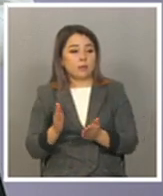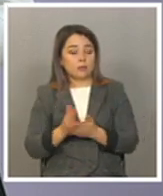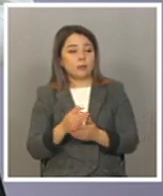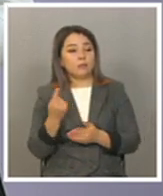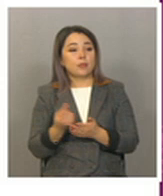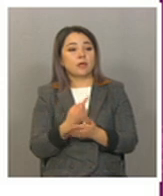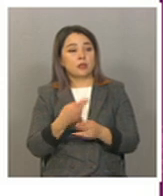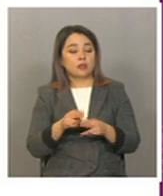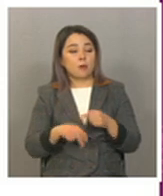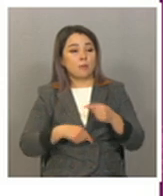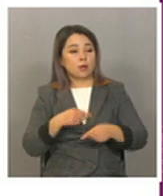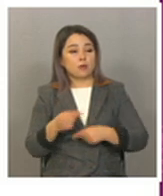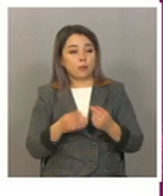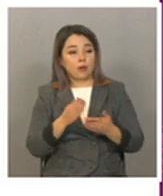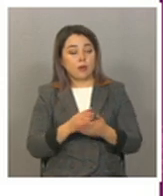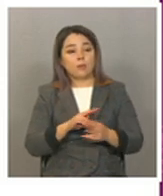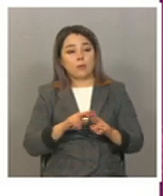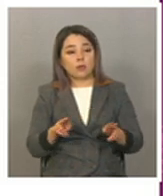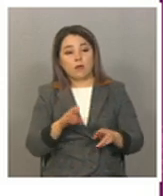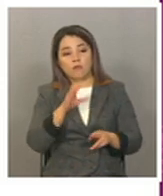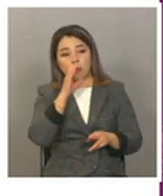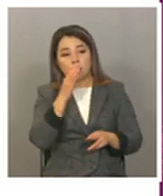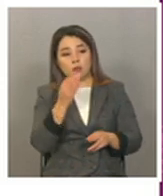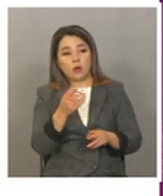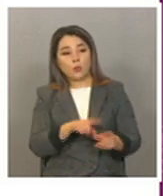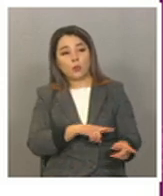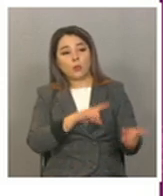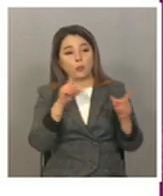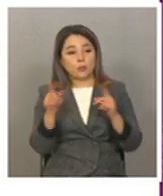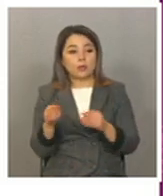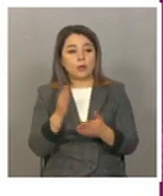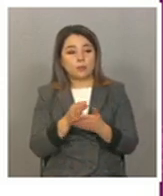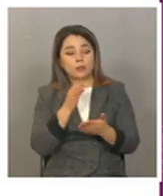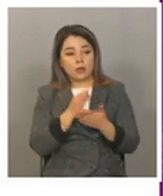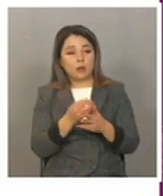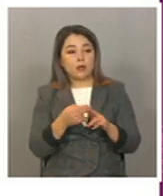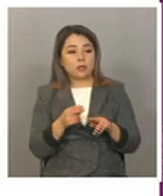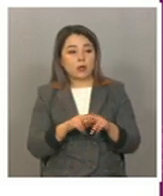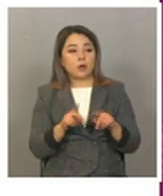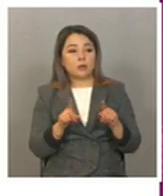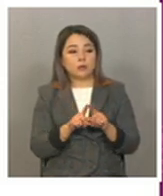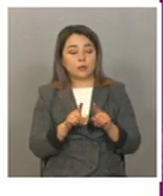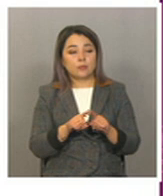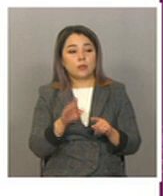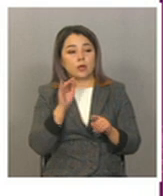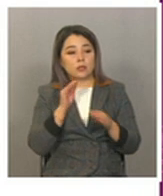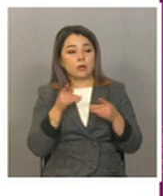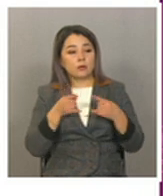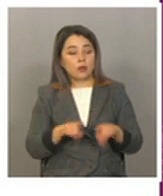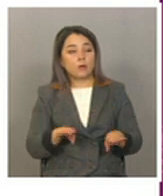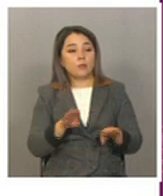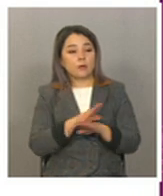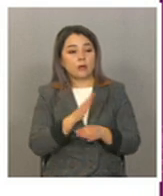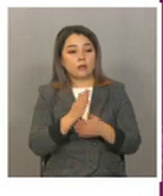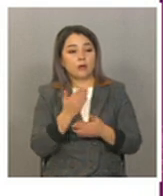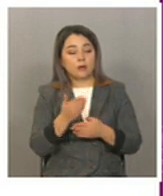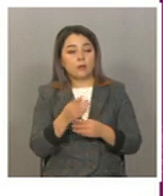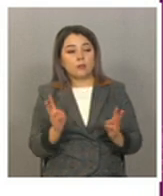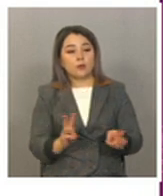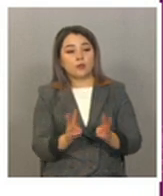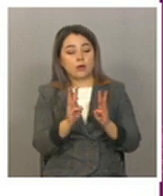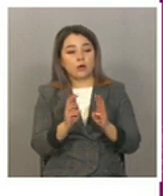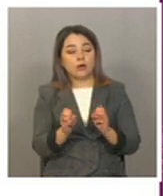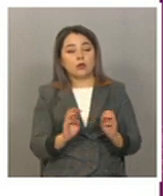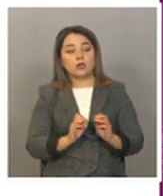потомство. Пара волков ушла ближе к горам, к озеру, но и родившиеся там щенки погибли, когда люди подожгли камыши